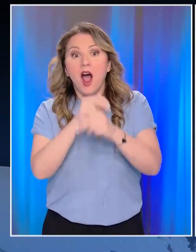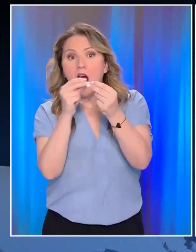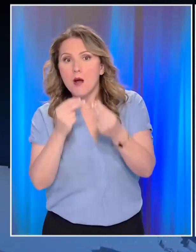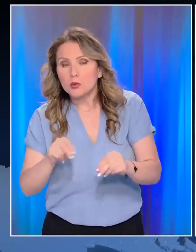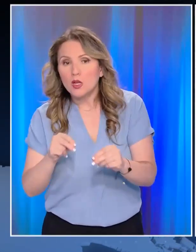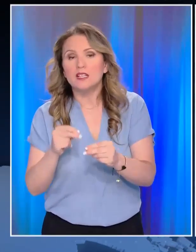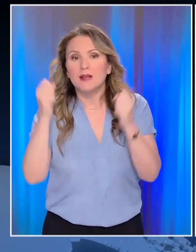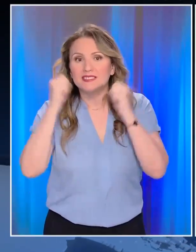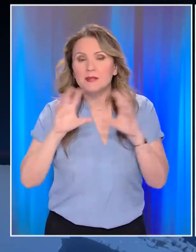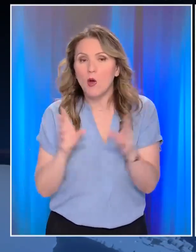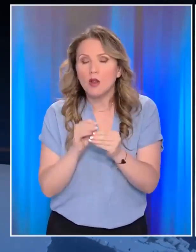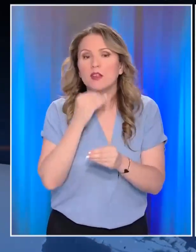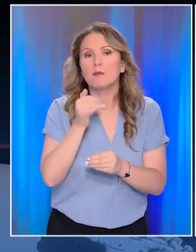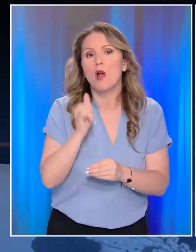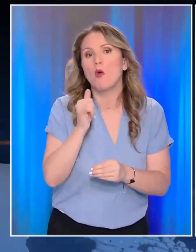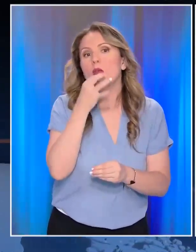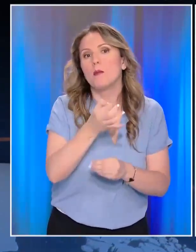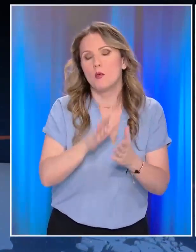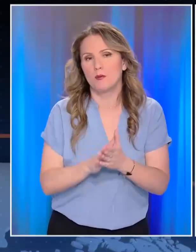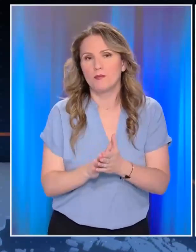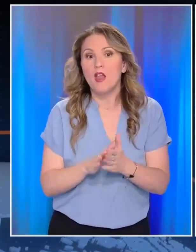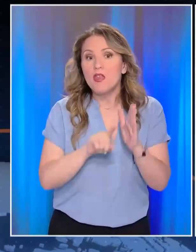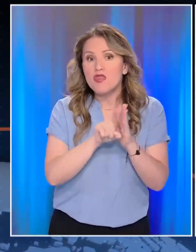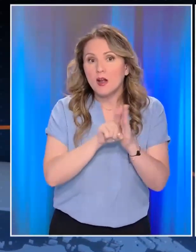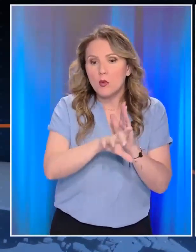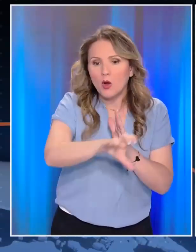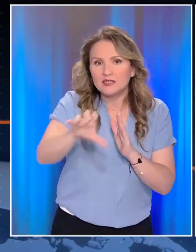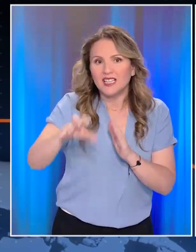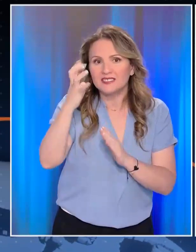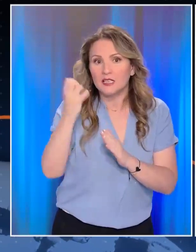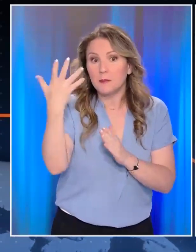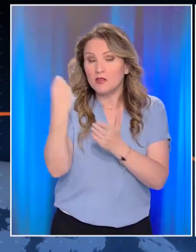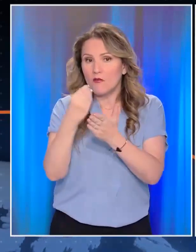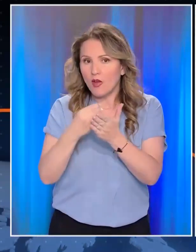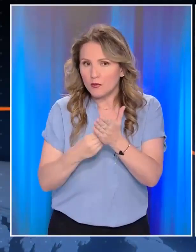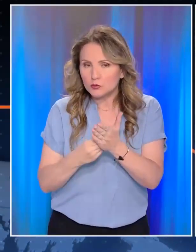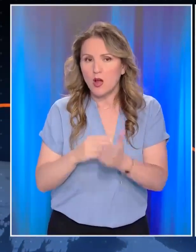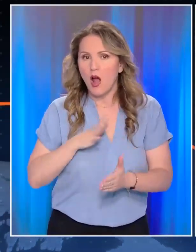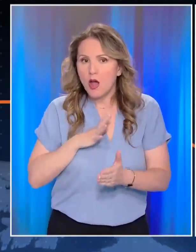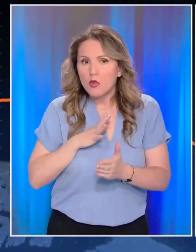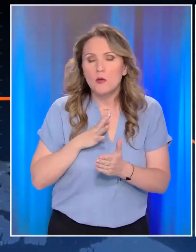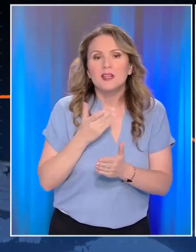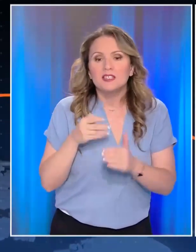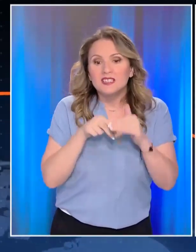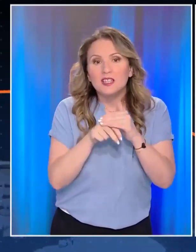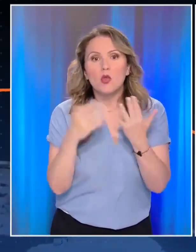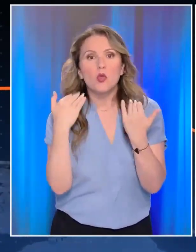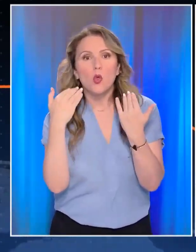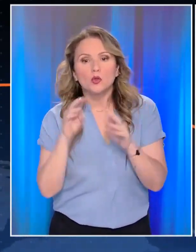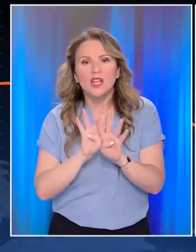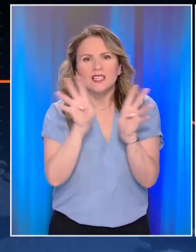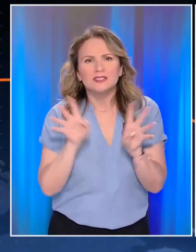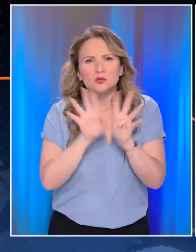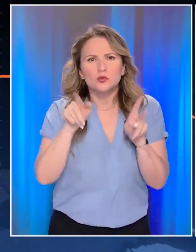en début de saison. Σε πολλές περιοχές, η θερμοκρασία αγγίζει τους 45 βαθμούς Κελσίου, με τους πολίτες να αναζητούν λίγη δροσιά στα συντριβάνια.